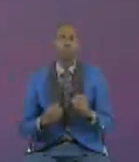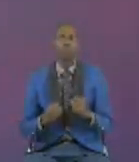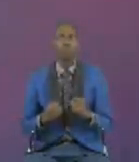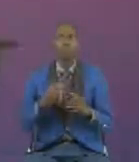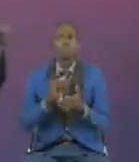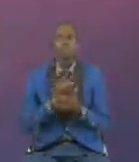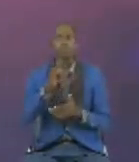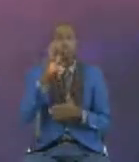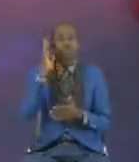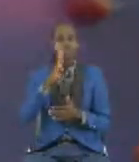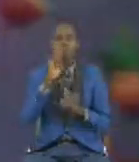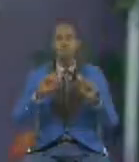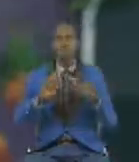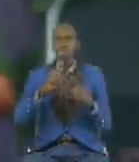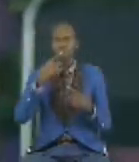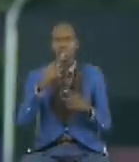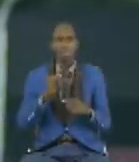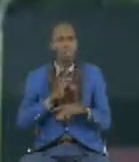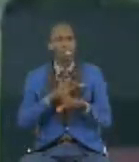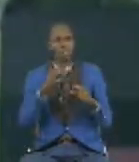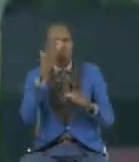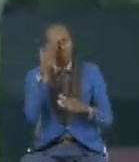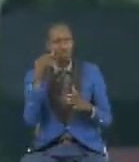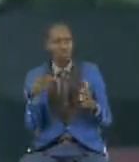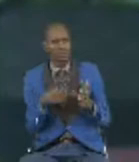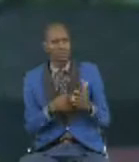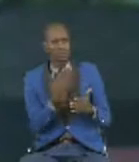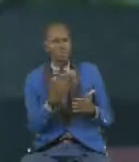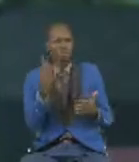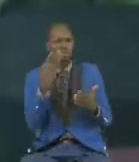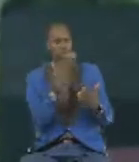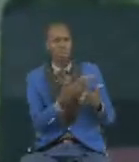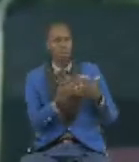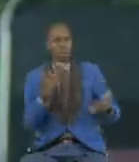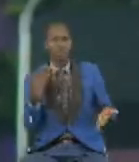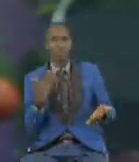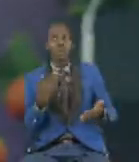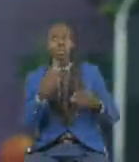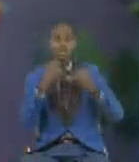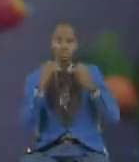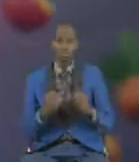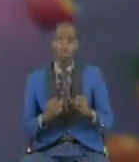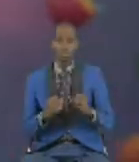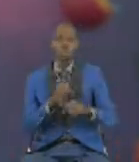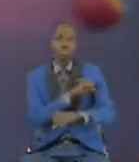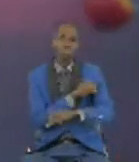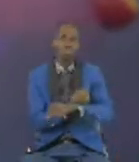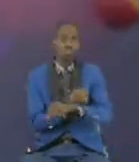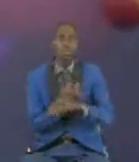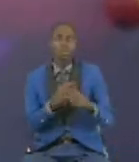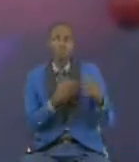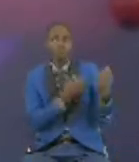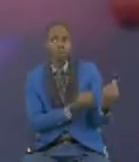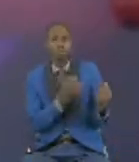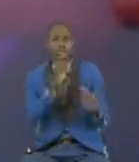pour que tu puisses dire, « Oh, je ne savais pas que cette force était là avant. » La force, la puissance, le courage